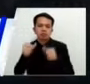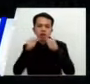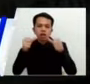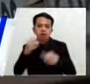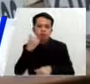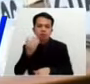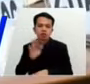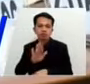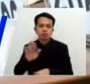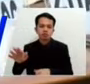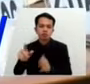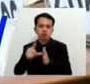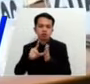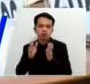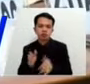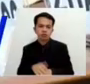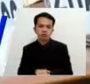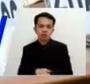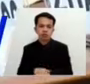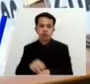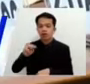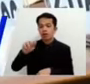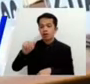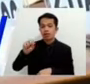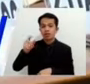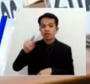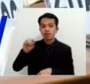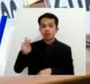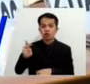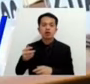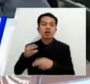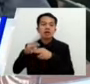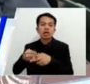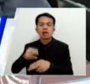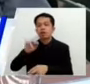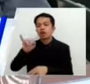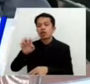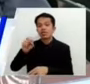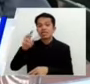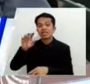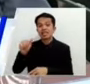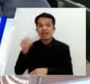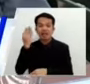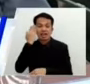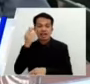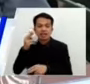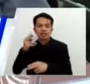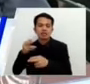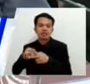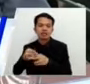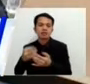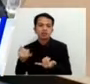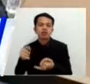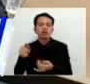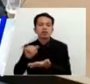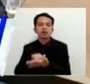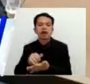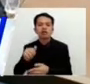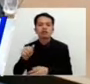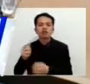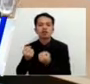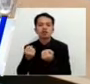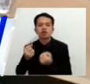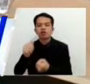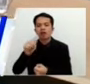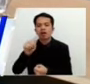abogado. Si Maslog na gumamit ng alias na Jessica Francisco ay asset umano ng pulisya na kinuha para tumulong